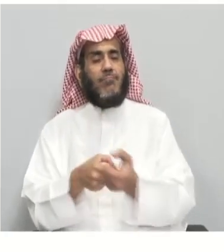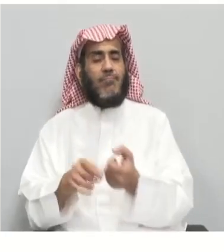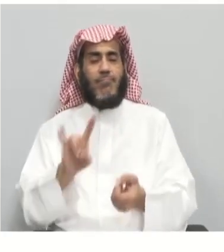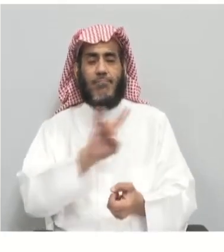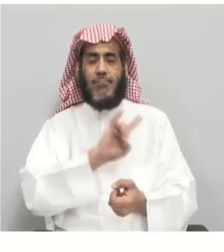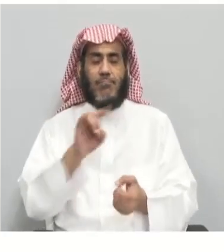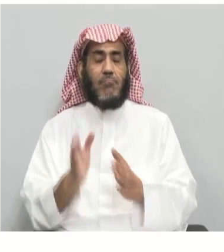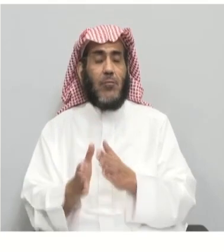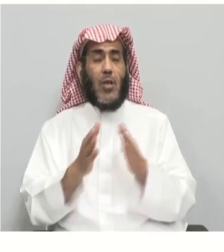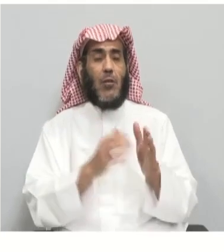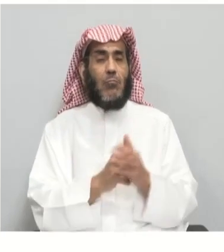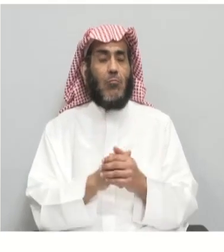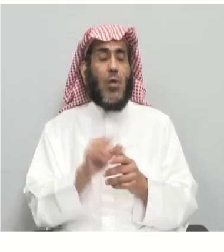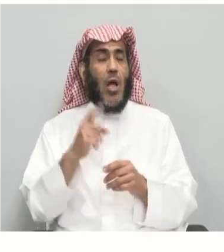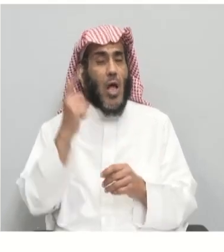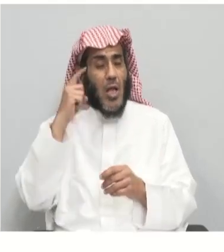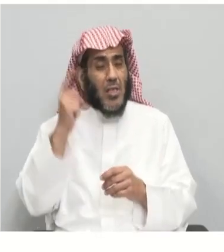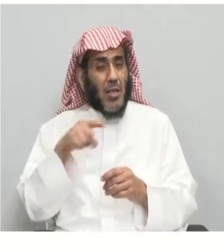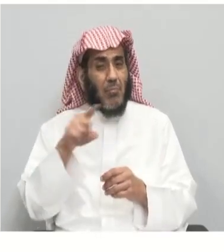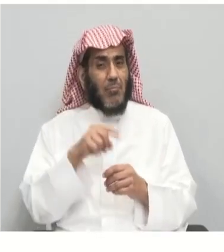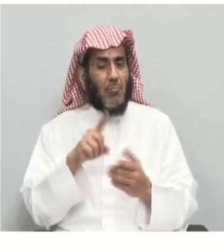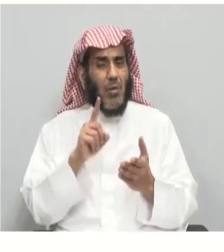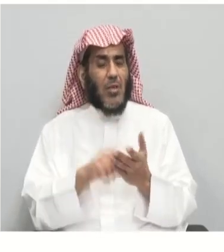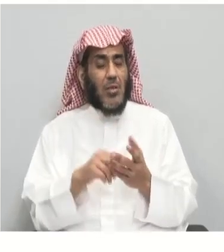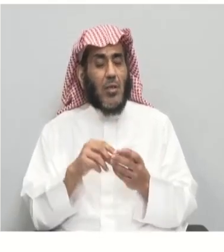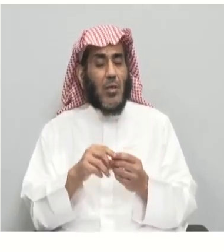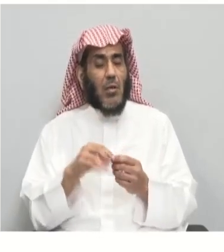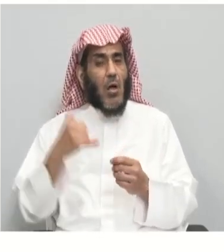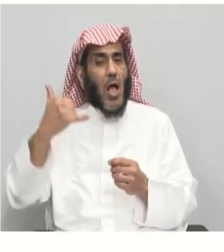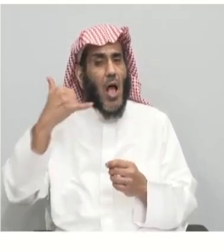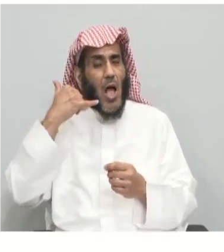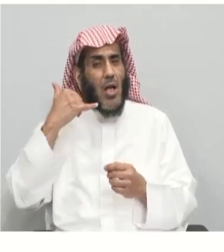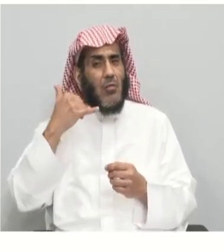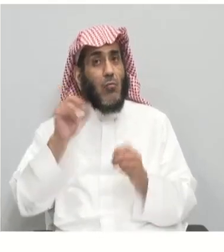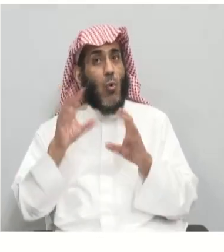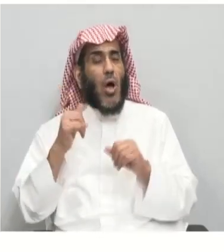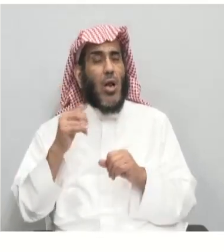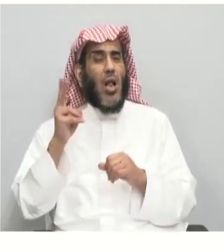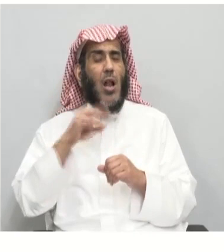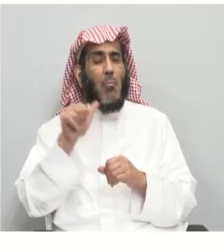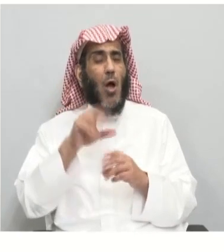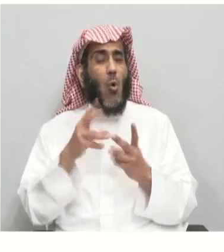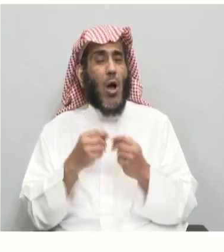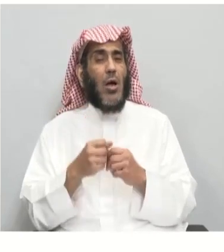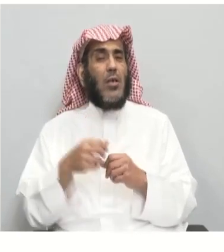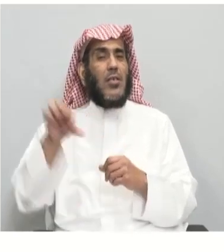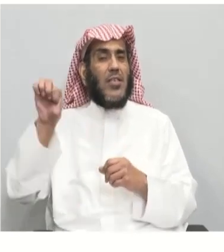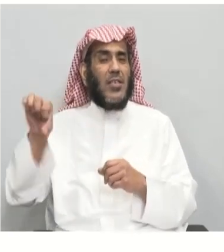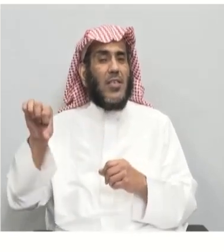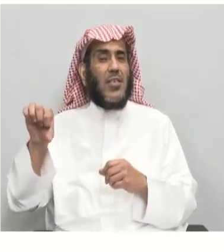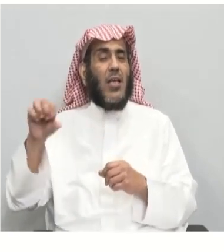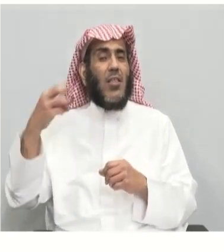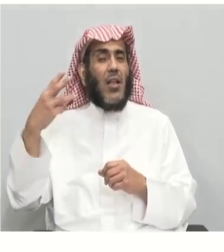ننتقل الان هل تعلم ان رقم هاتف طوارئ المياه في المملكه هو تسعه